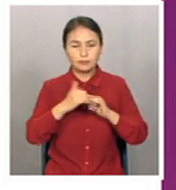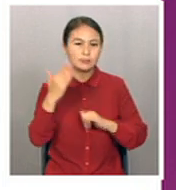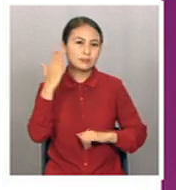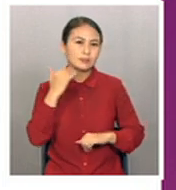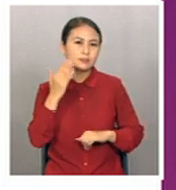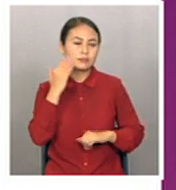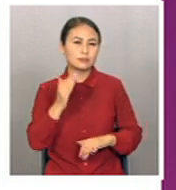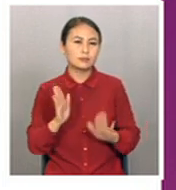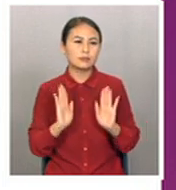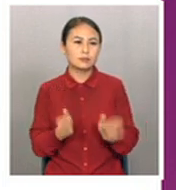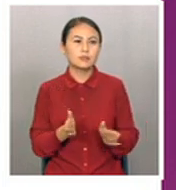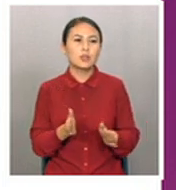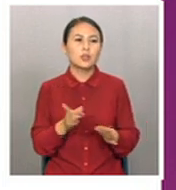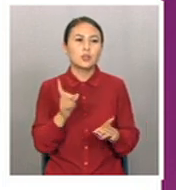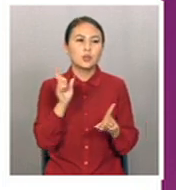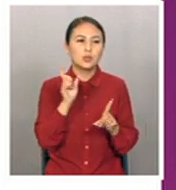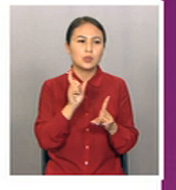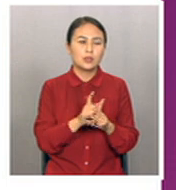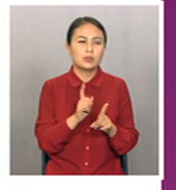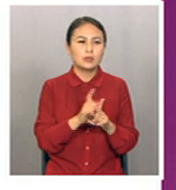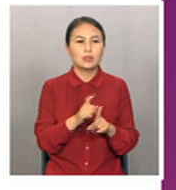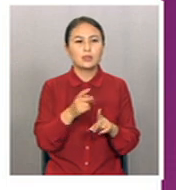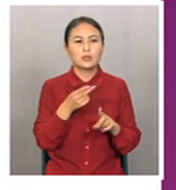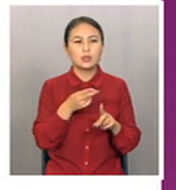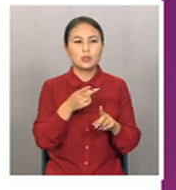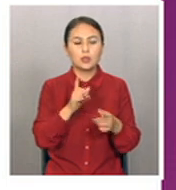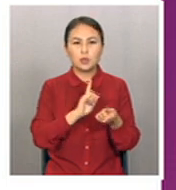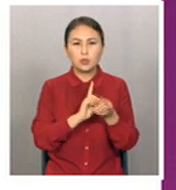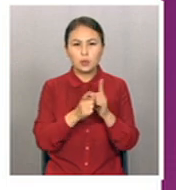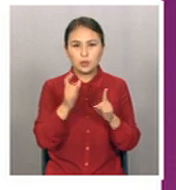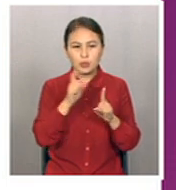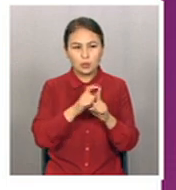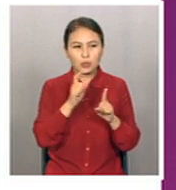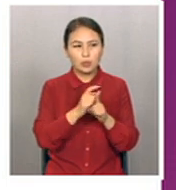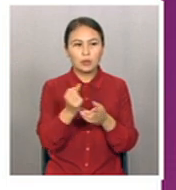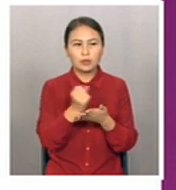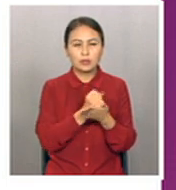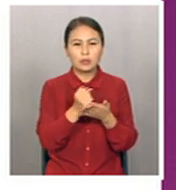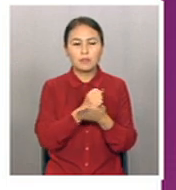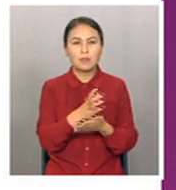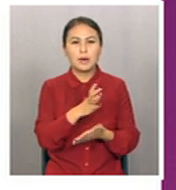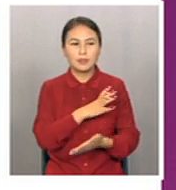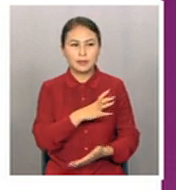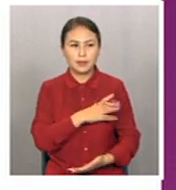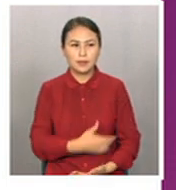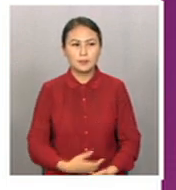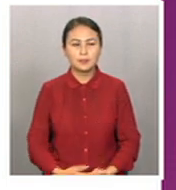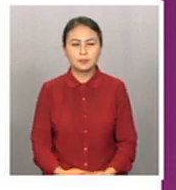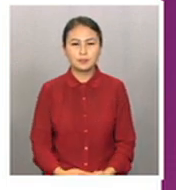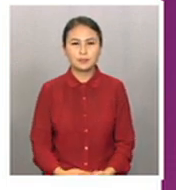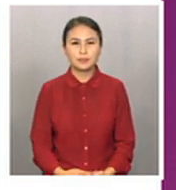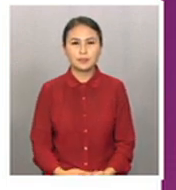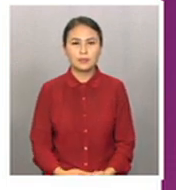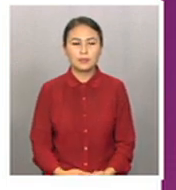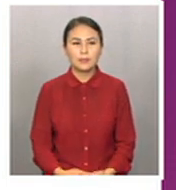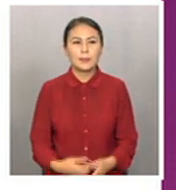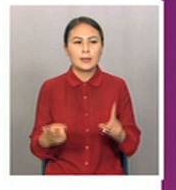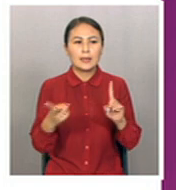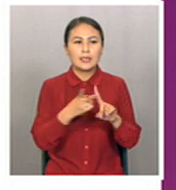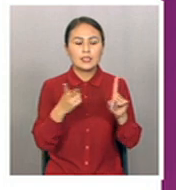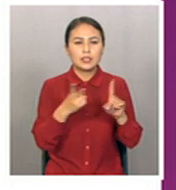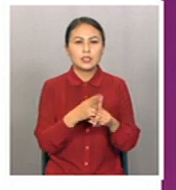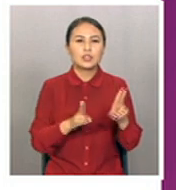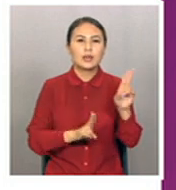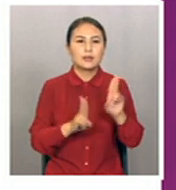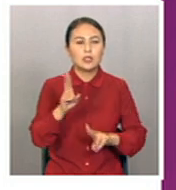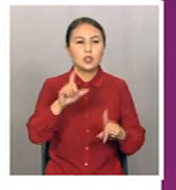қабілетіңізді жақсартып, зияткерлігіңізді жетілдіріп, сөзді қорыңызды байытады. Екінші әдіс